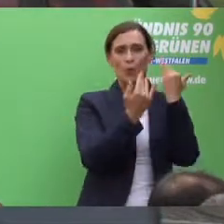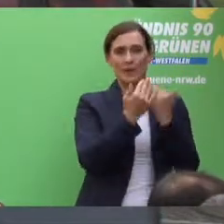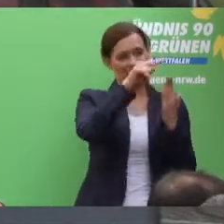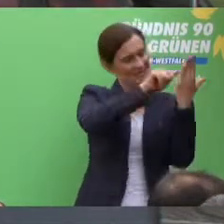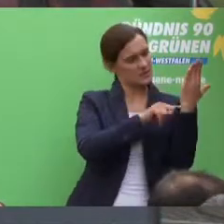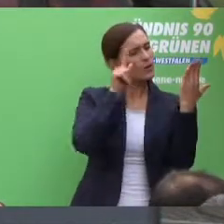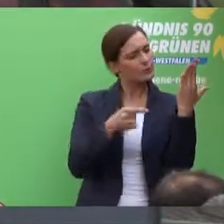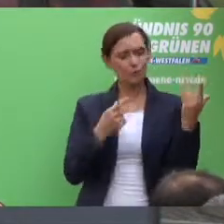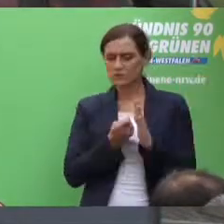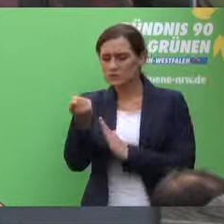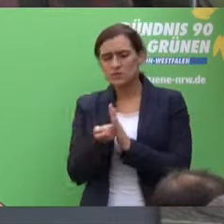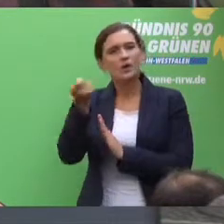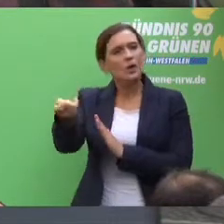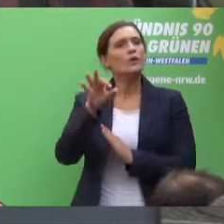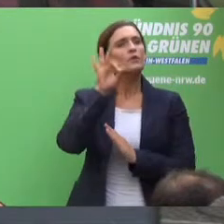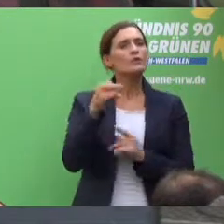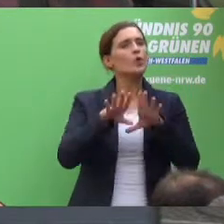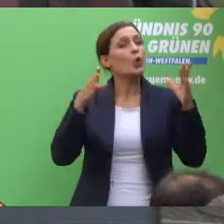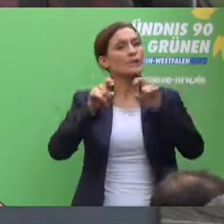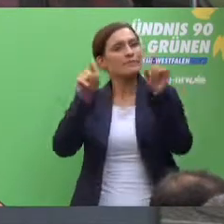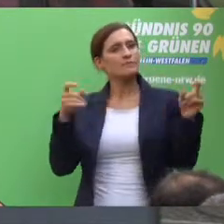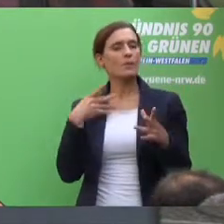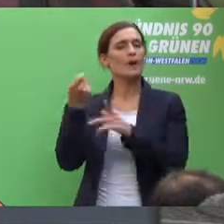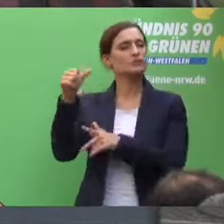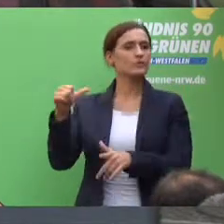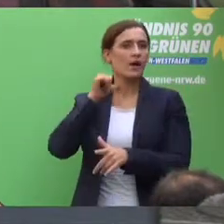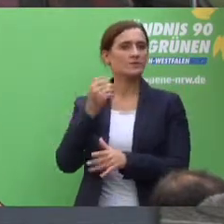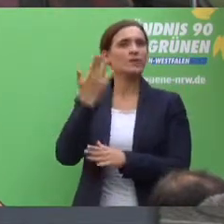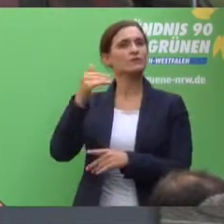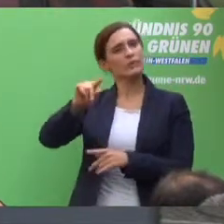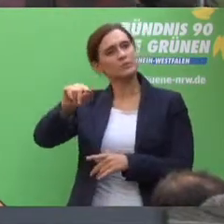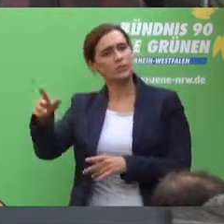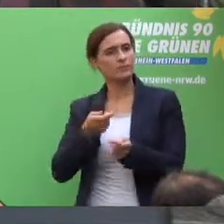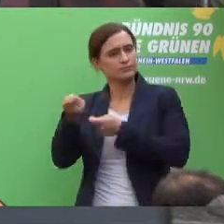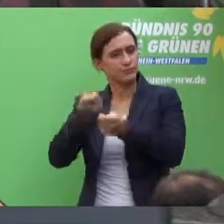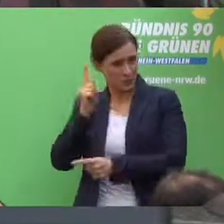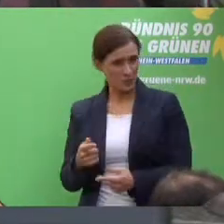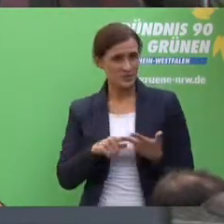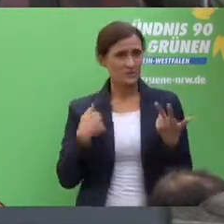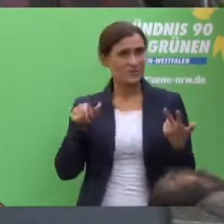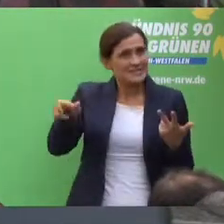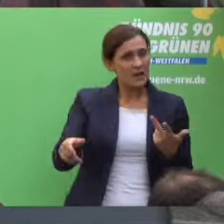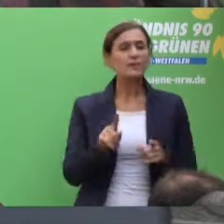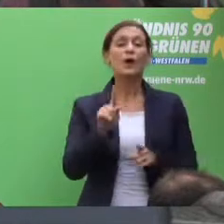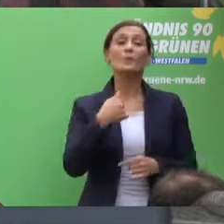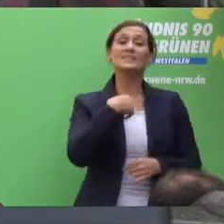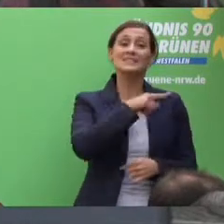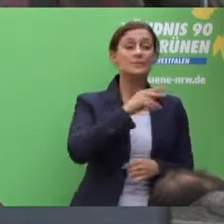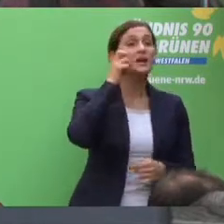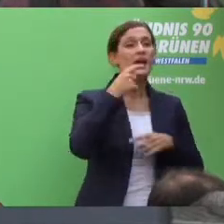Schlachten von Hähnchen bei Wiesenhof mitfinanzieren? Warum, lieber Peter Altmaier, muss ich in Göttingen mit